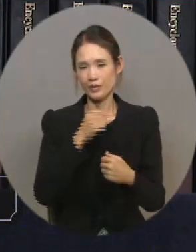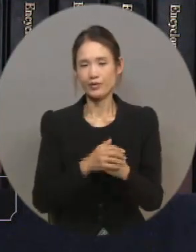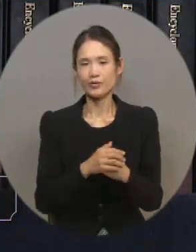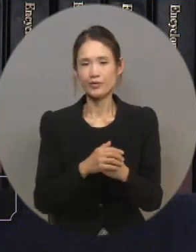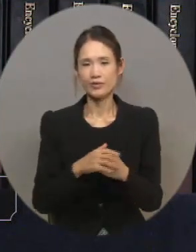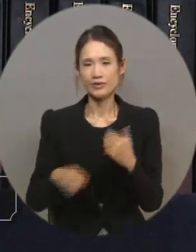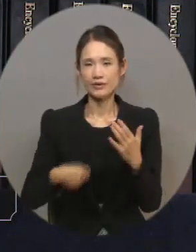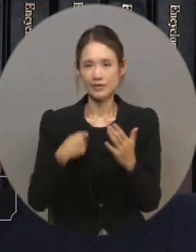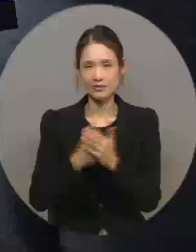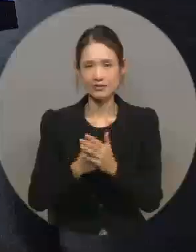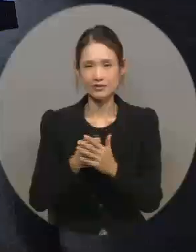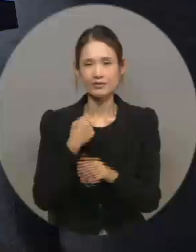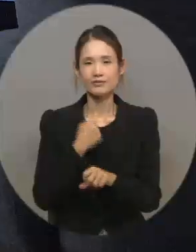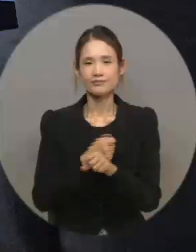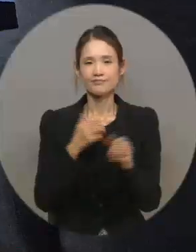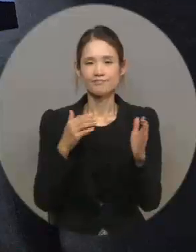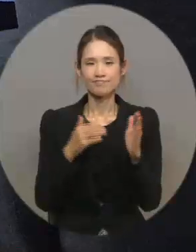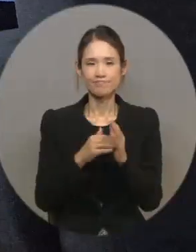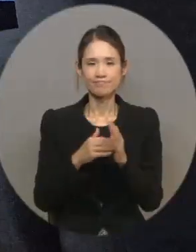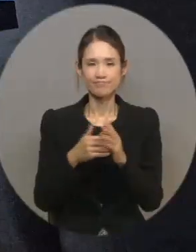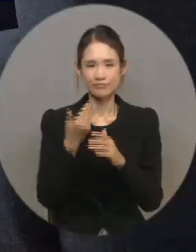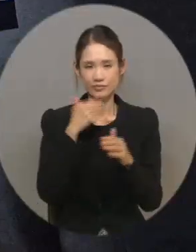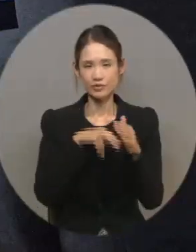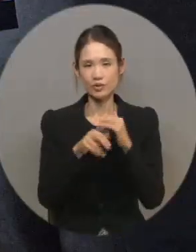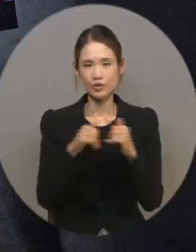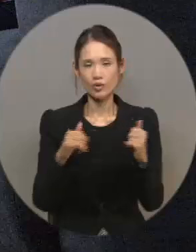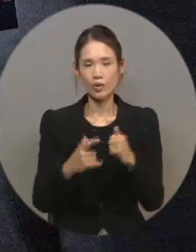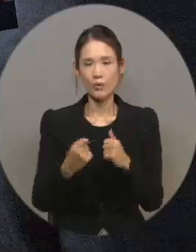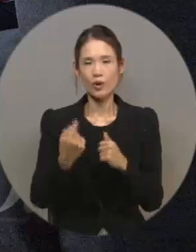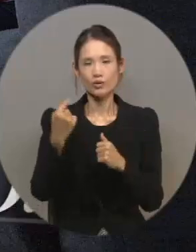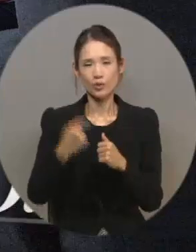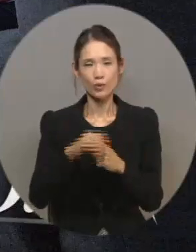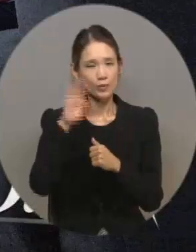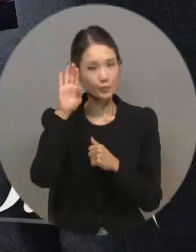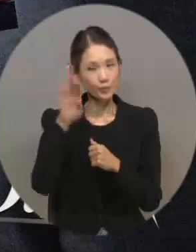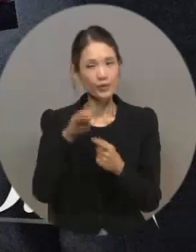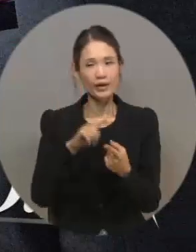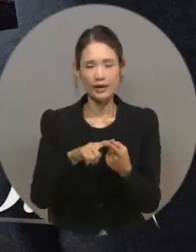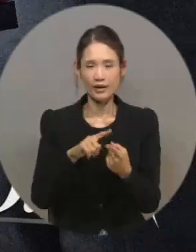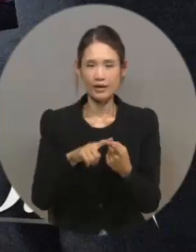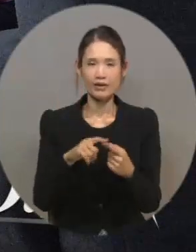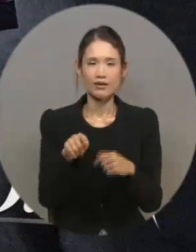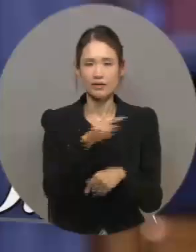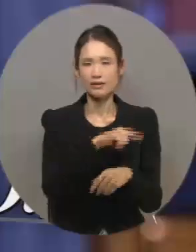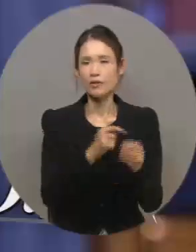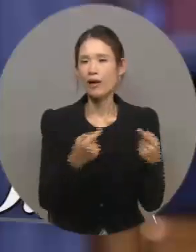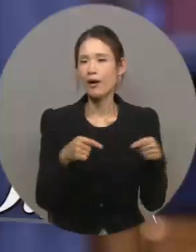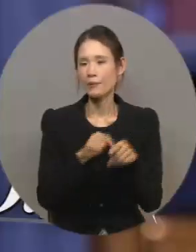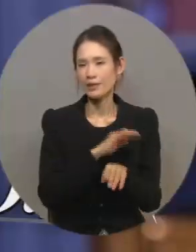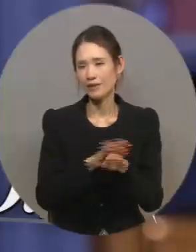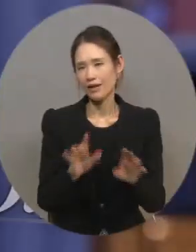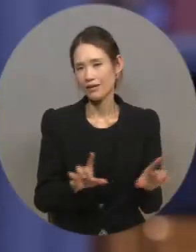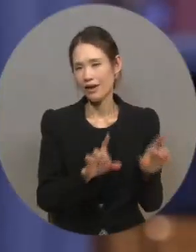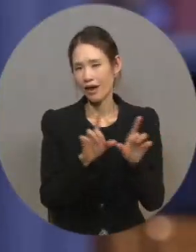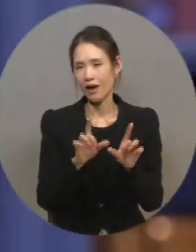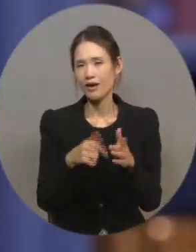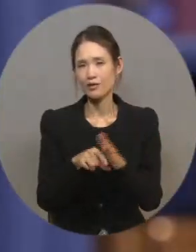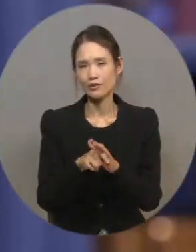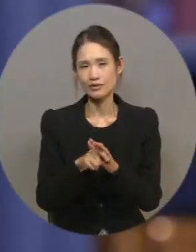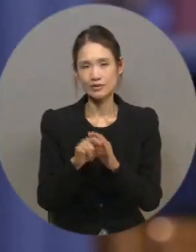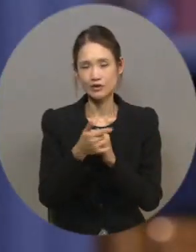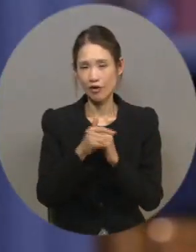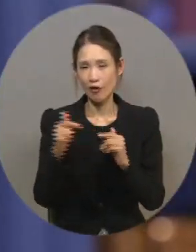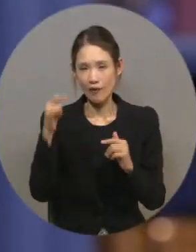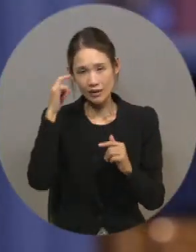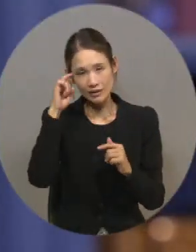하는 각오를 가졌습니다. 탈북 청소년들 정말 먼저 온 미래인데 우리는 어떻게 하면 이들과 함께 잘 살아갈 수 있을지 여러 가지